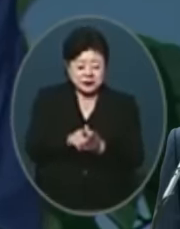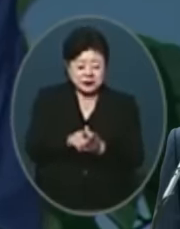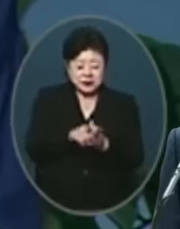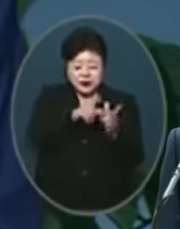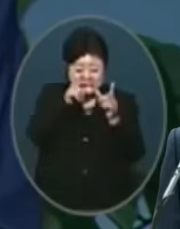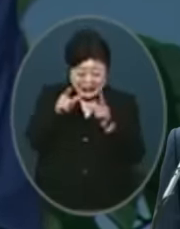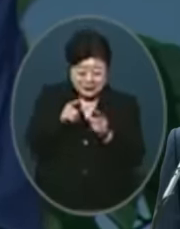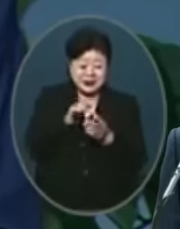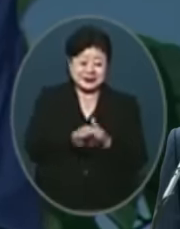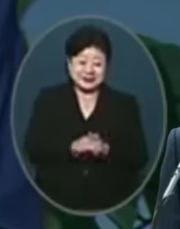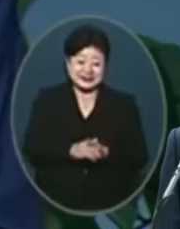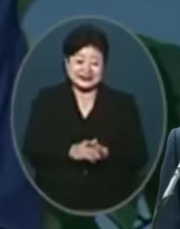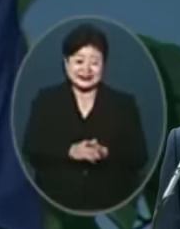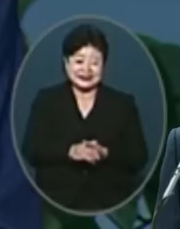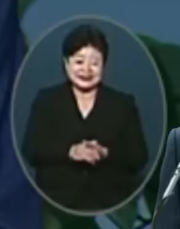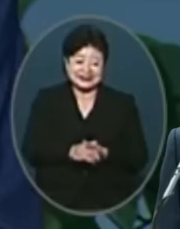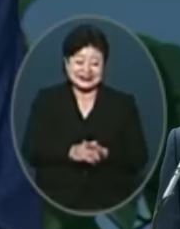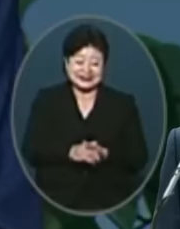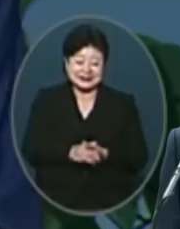살고